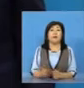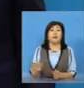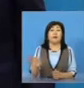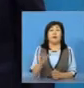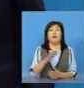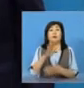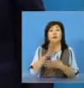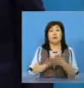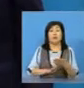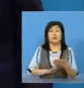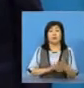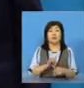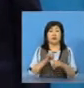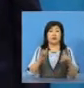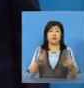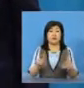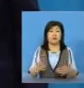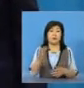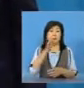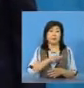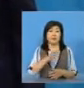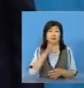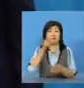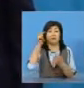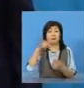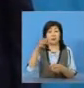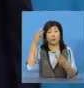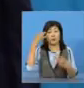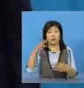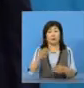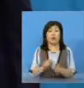важность дальнейшего развития отрасли, применения современных научных методов с